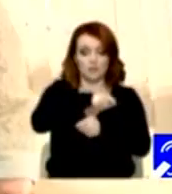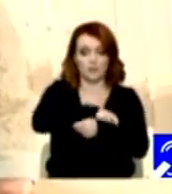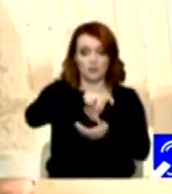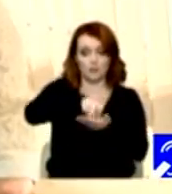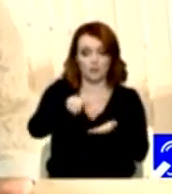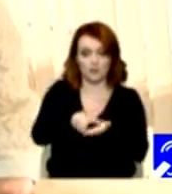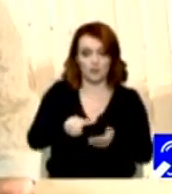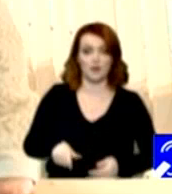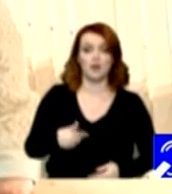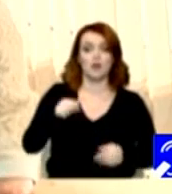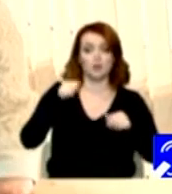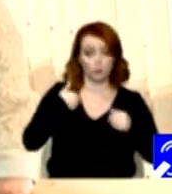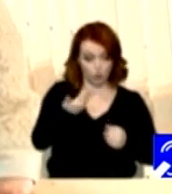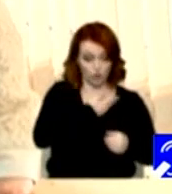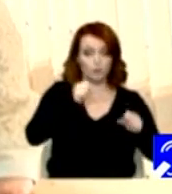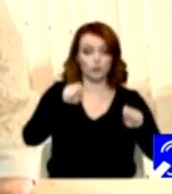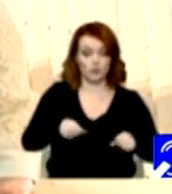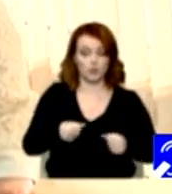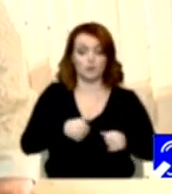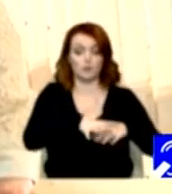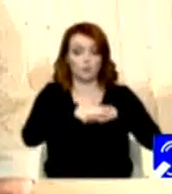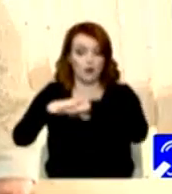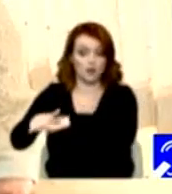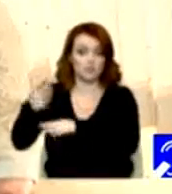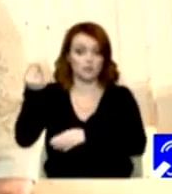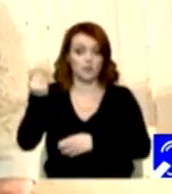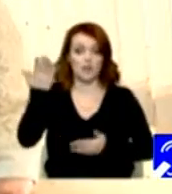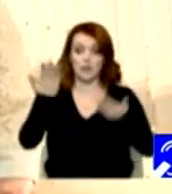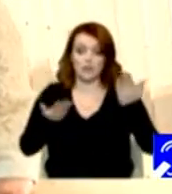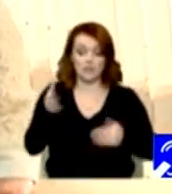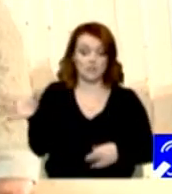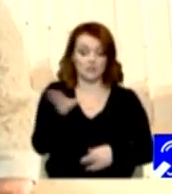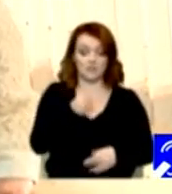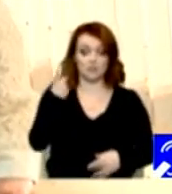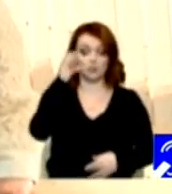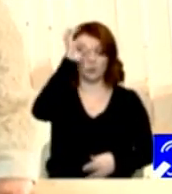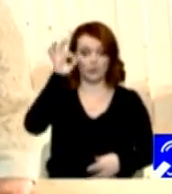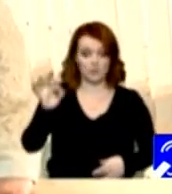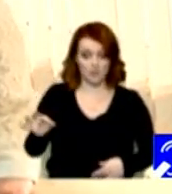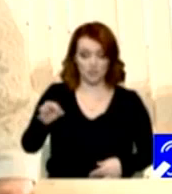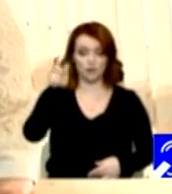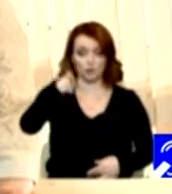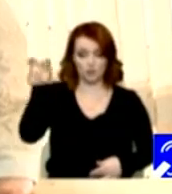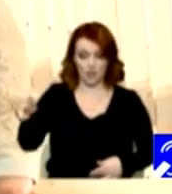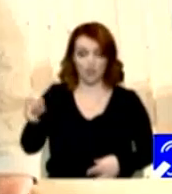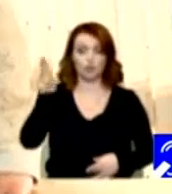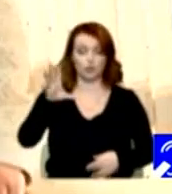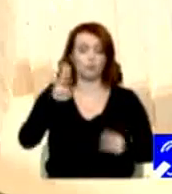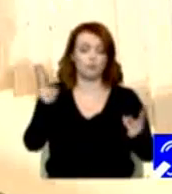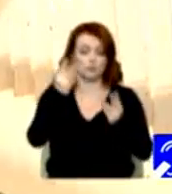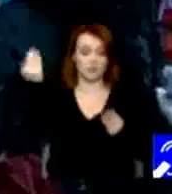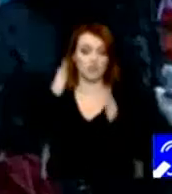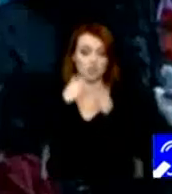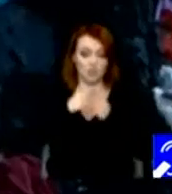noi putem să facem la culoarea doar ca să fie toți o sută de procente din locatarii semnat o secundă ninge